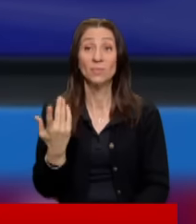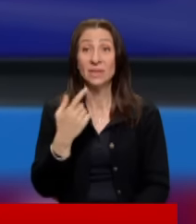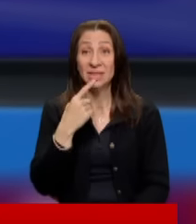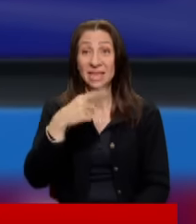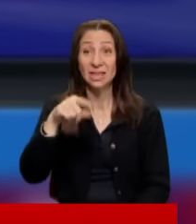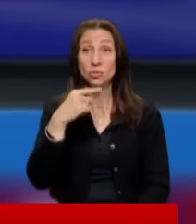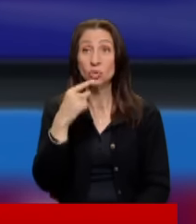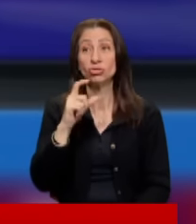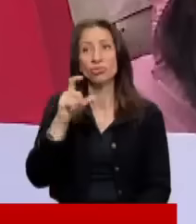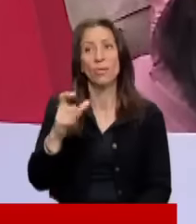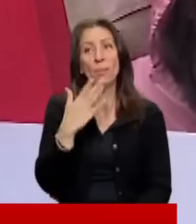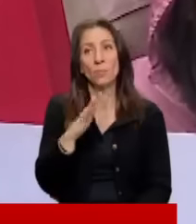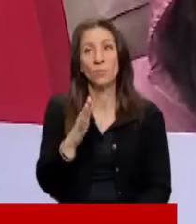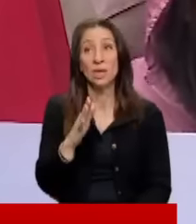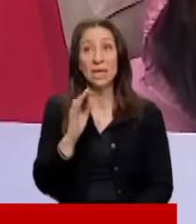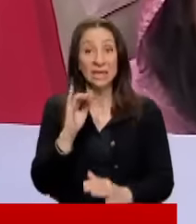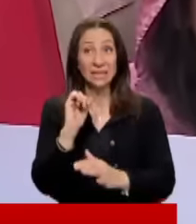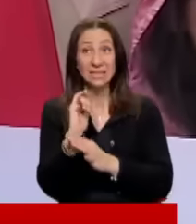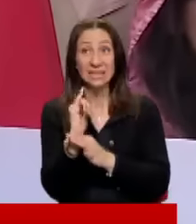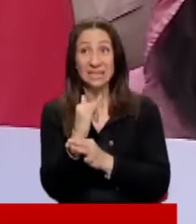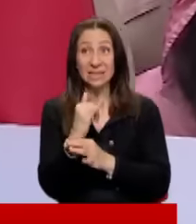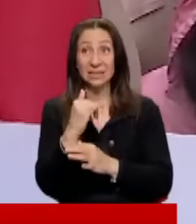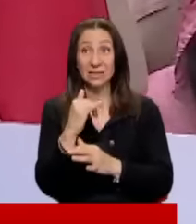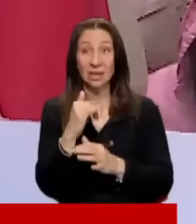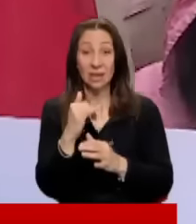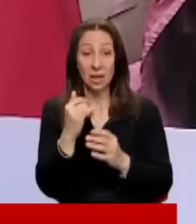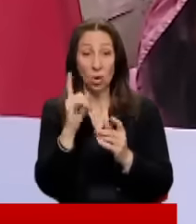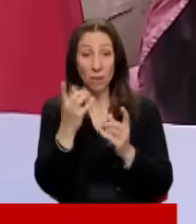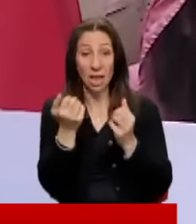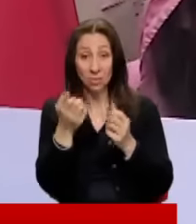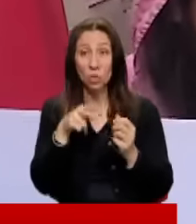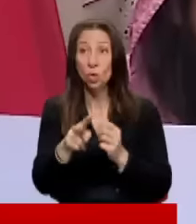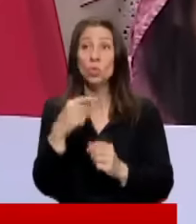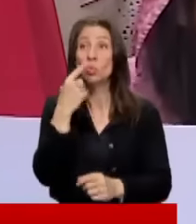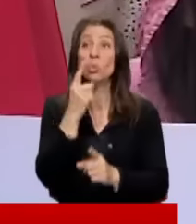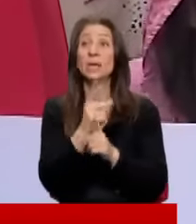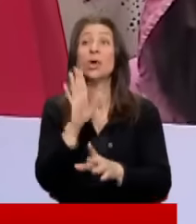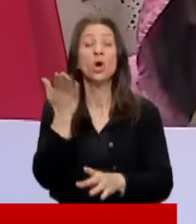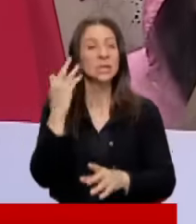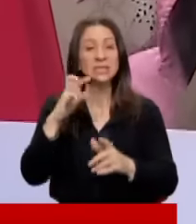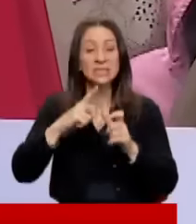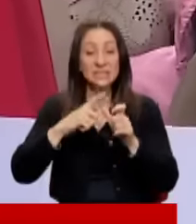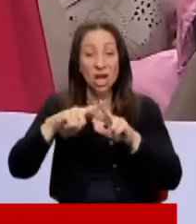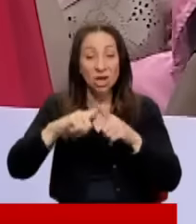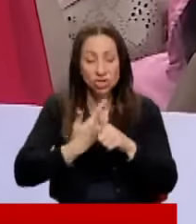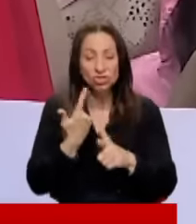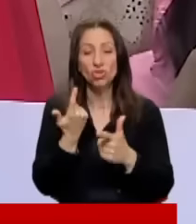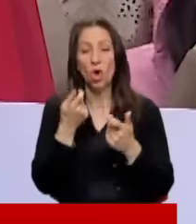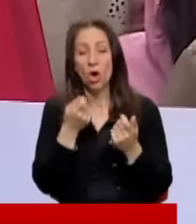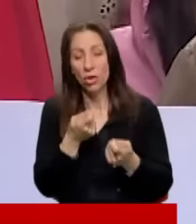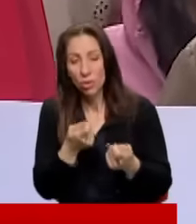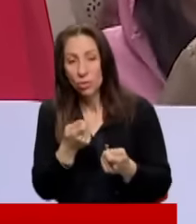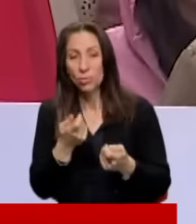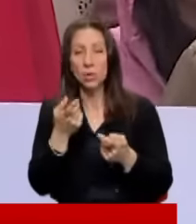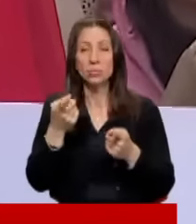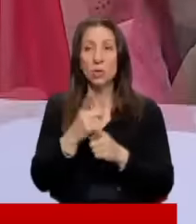diyenlere söyleyecek cevabım yok nitelikle öğretmen alımının yolu mülakat değildir öncesinde yapılan stajlar eğitimler zaten öğretmenin